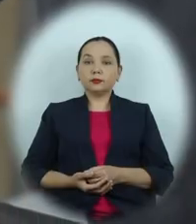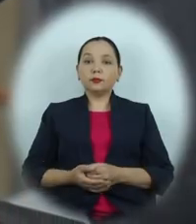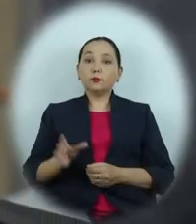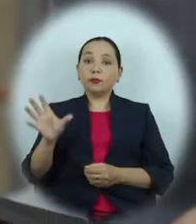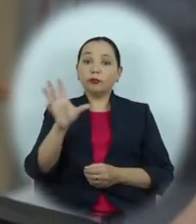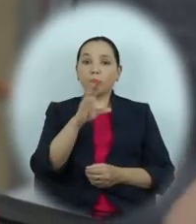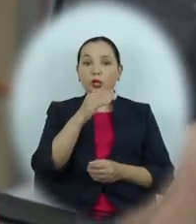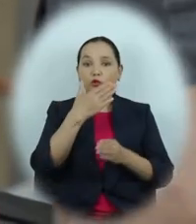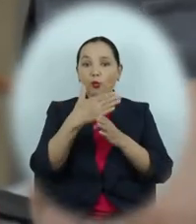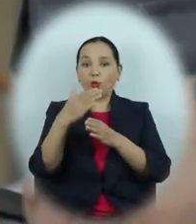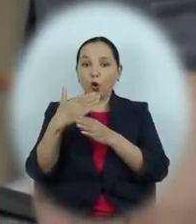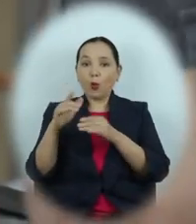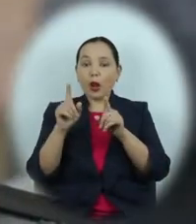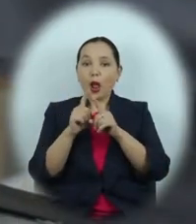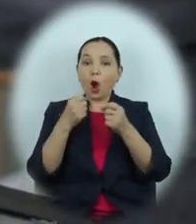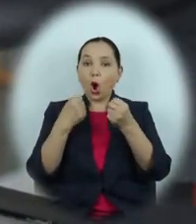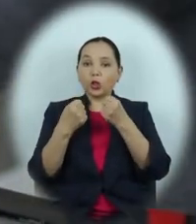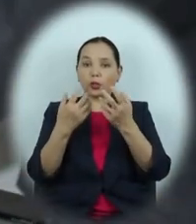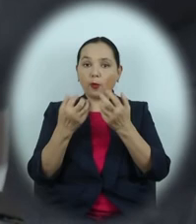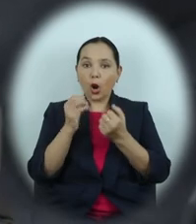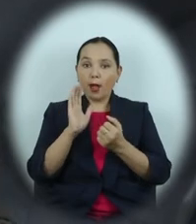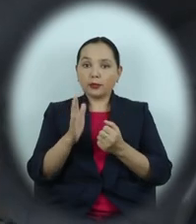Barcha boltlarni ham mana qotirib olamiz.